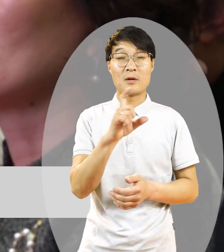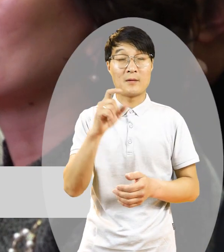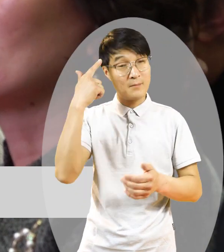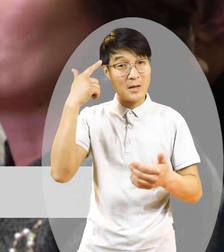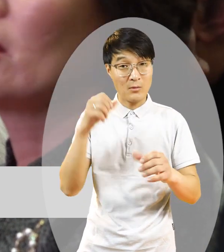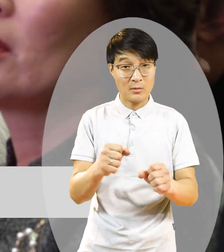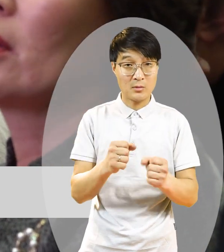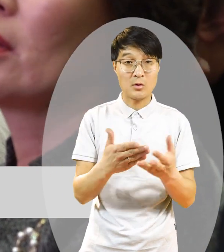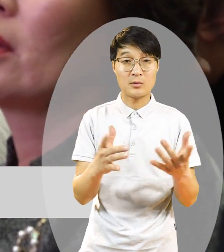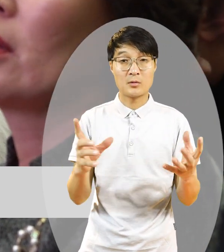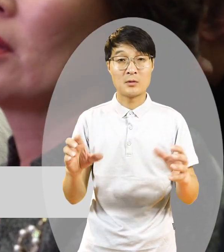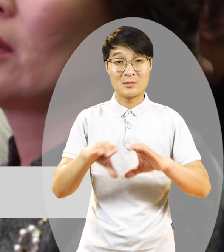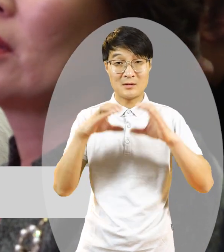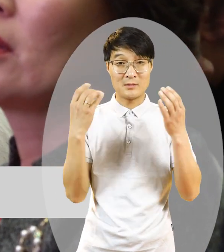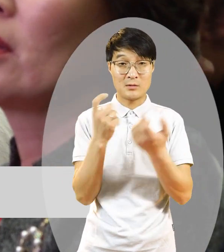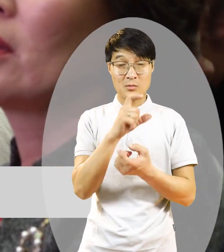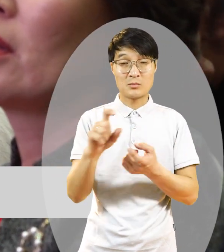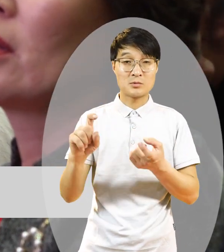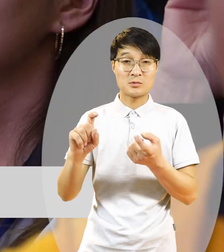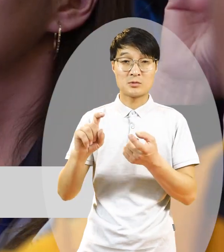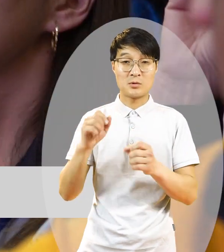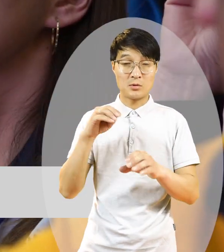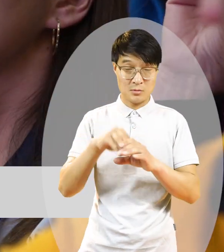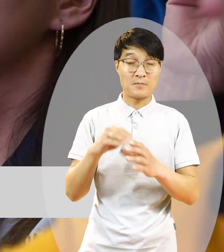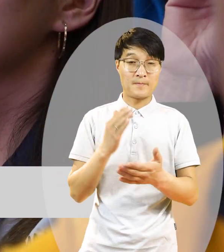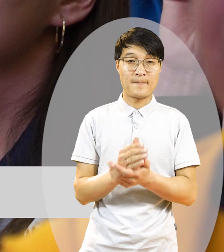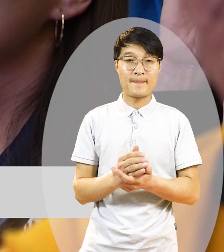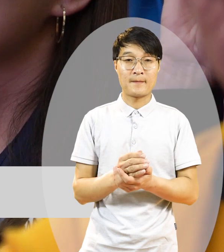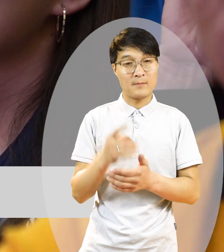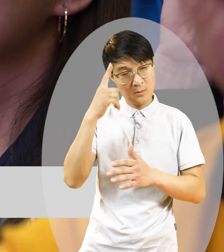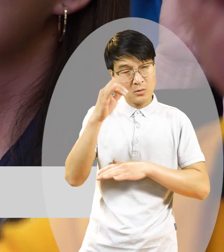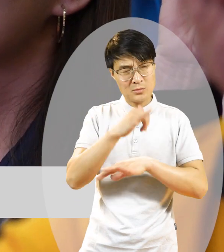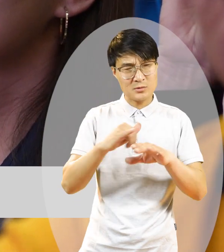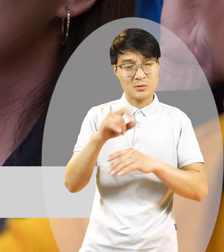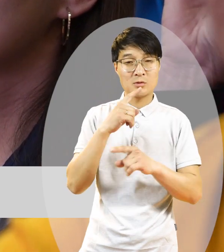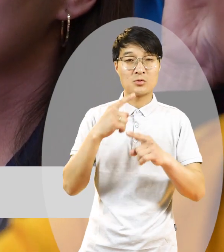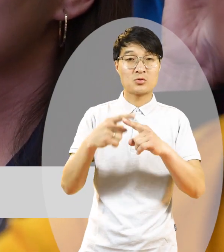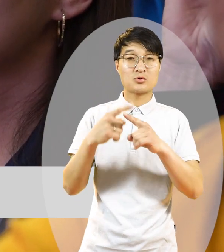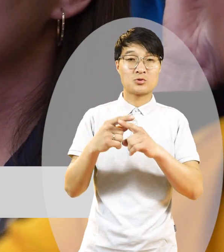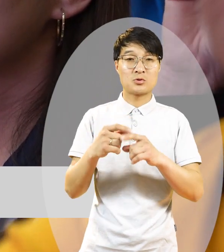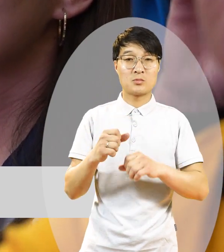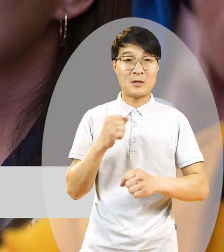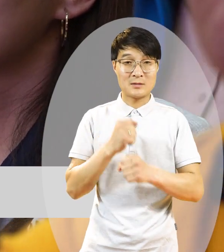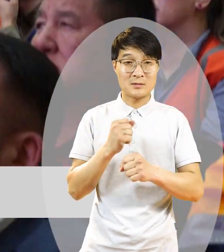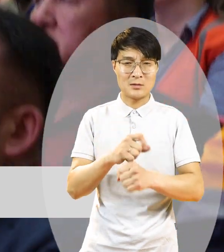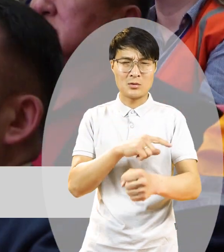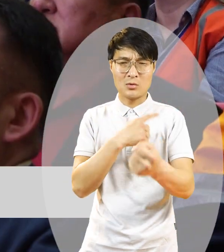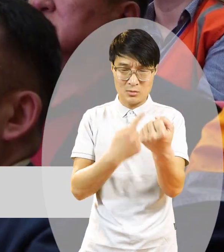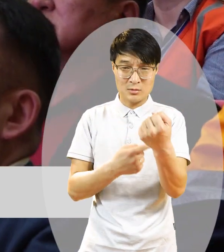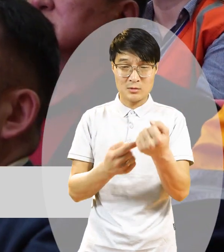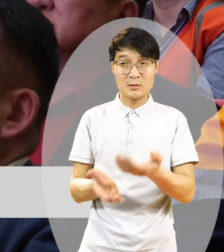ахуйн ажилтнууд оролцож байна. Монгол Улсын болон Дорнтой аймгийн хөгжлийн дунд болон урт хугацааны бодлого шийдвэр тусгагдсан ажиллах хүчний эргэлтэнд